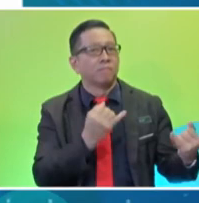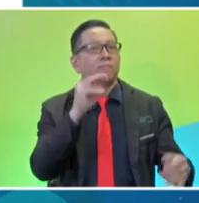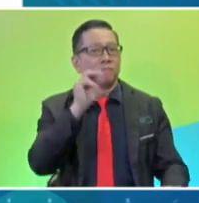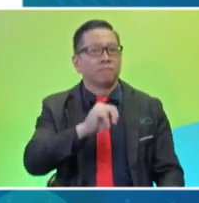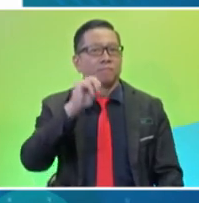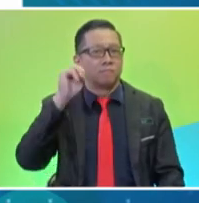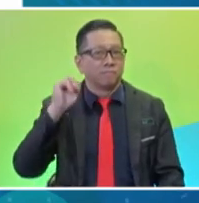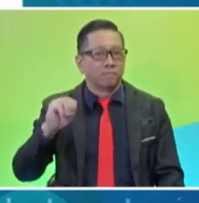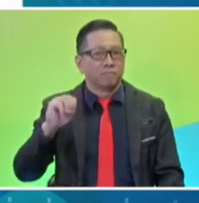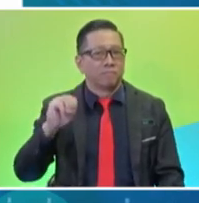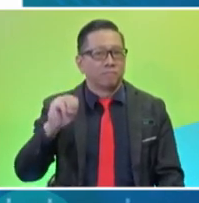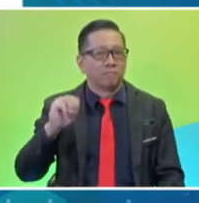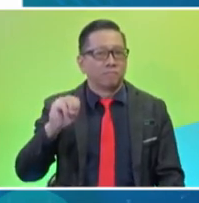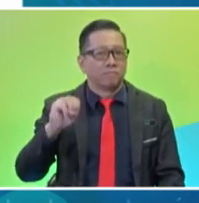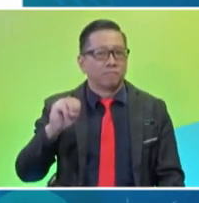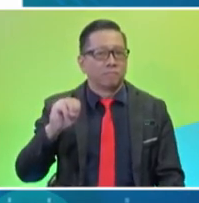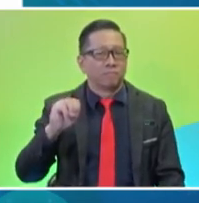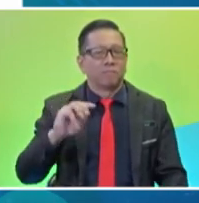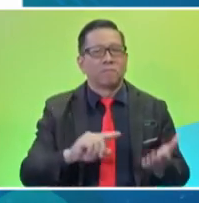Ya baik